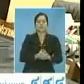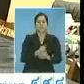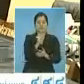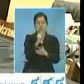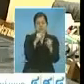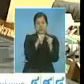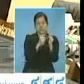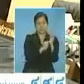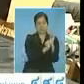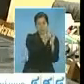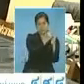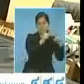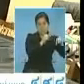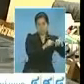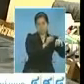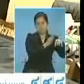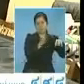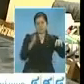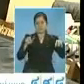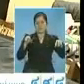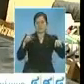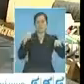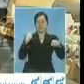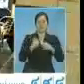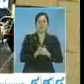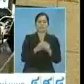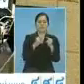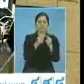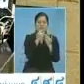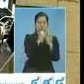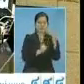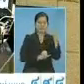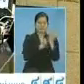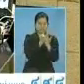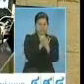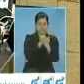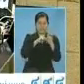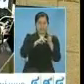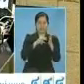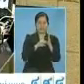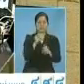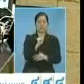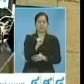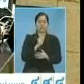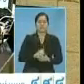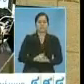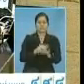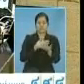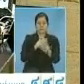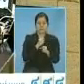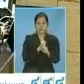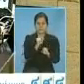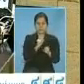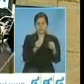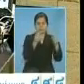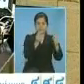จากหัวเมืองไปยังชานเมืองโดยเฉพาะในส่วนของภูมิภาคนั่นก็หมายถึงว่าการที่จะทำให้